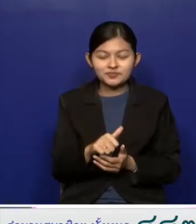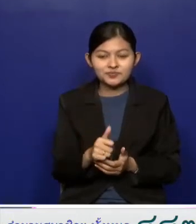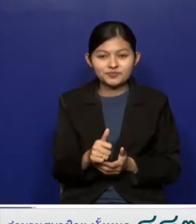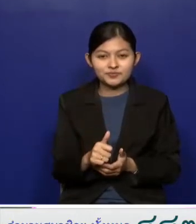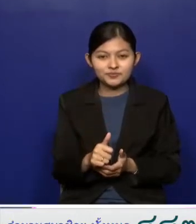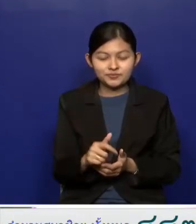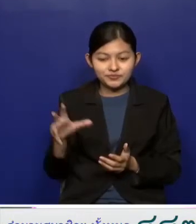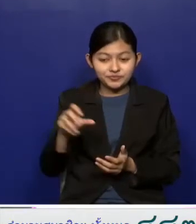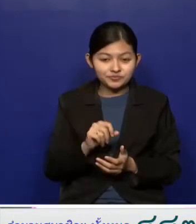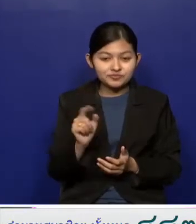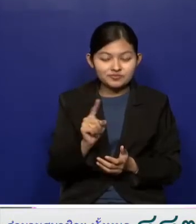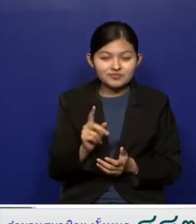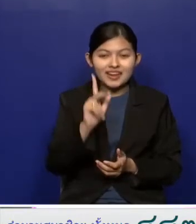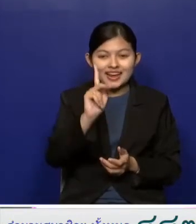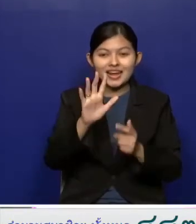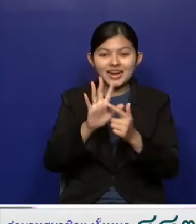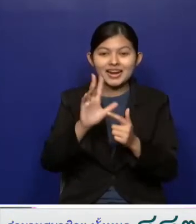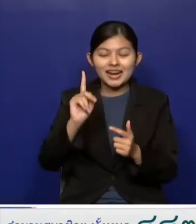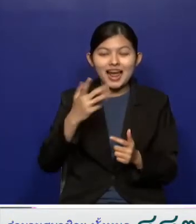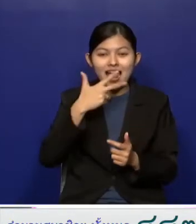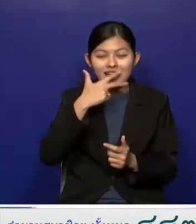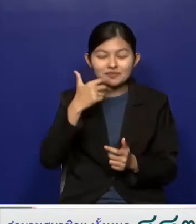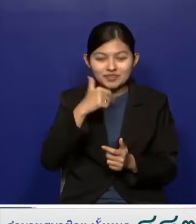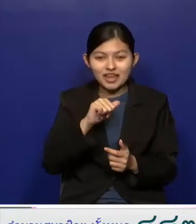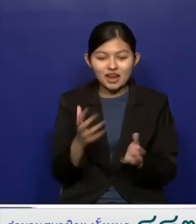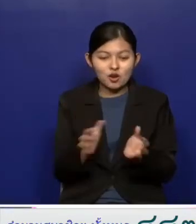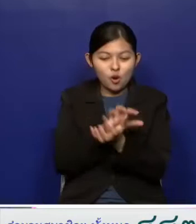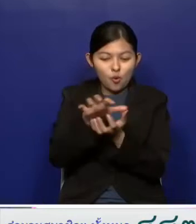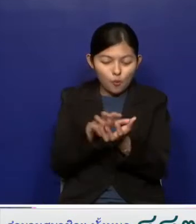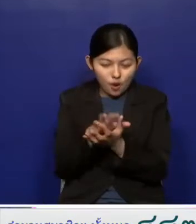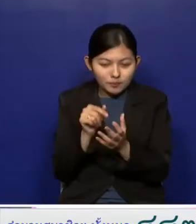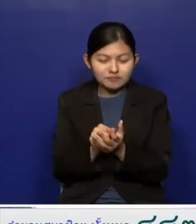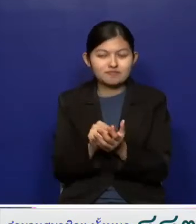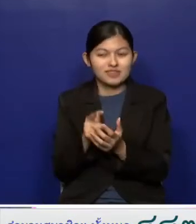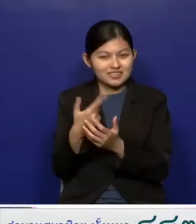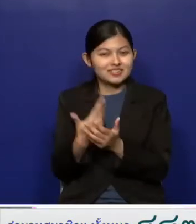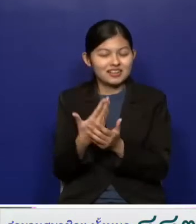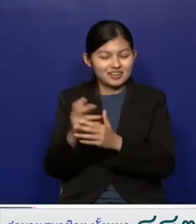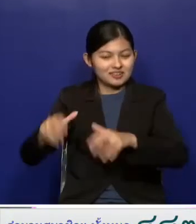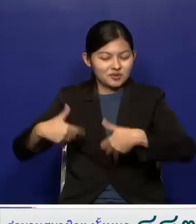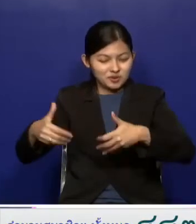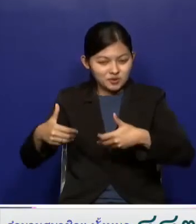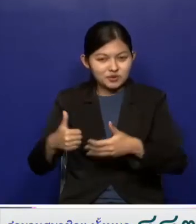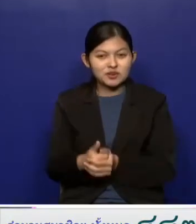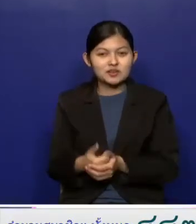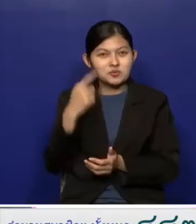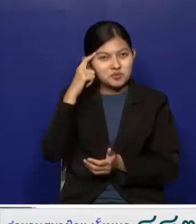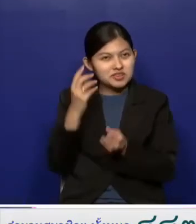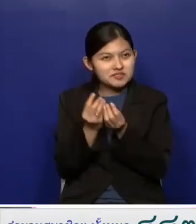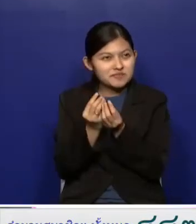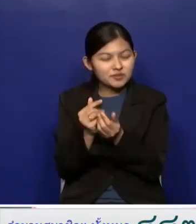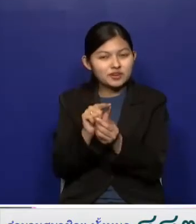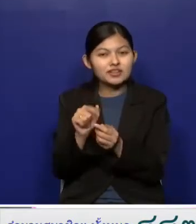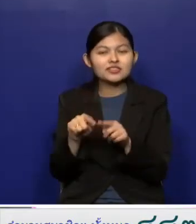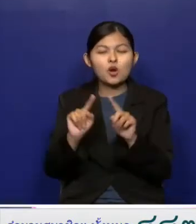ที่ได้จากกากน้ำตาลมารวมเป็นผลพลอยได้รวมคำนวณเข้าไปแต่ปัจจุ